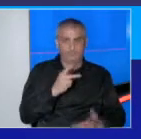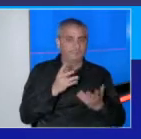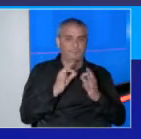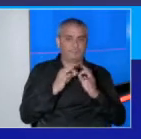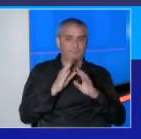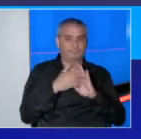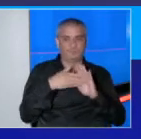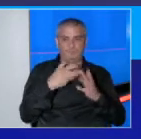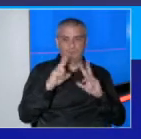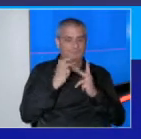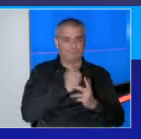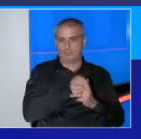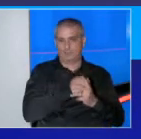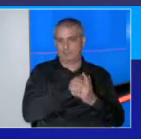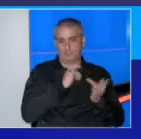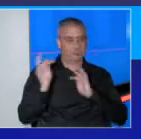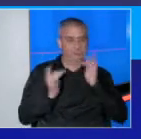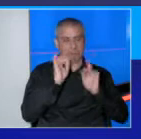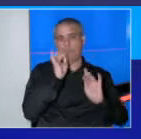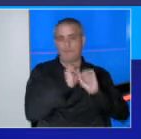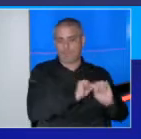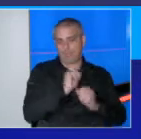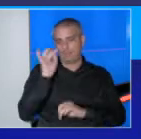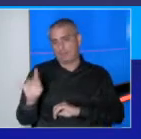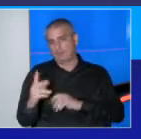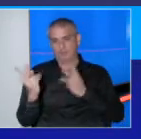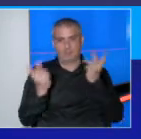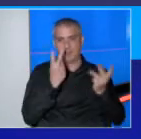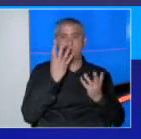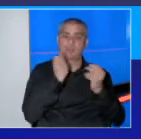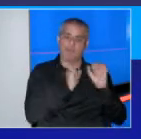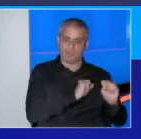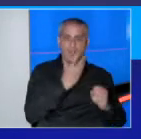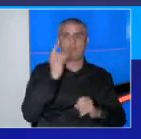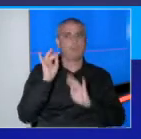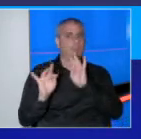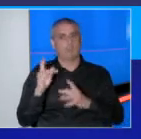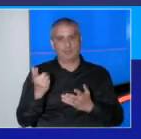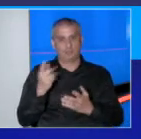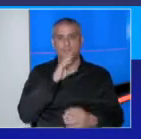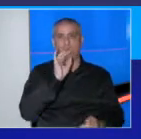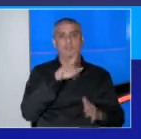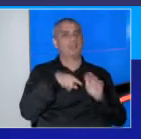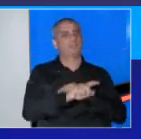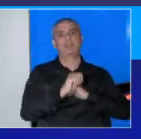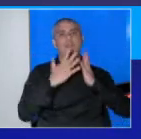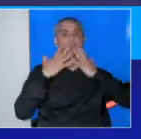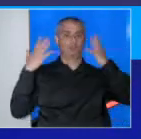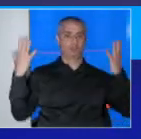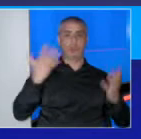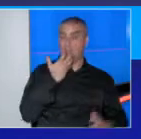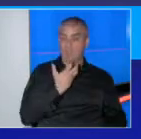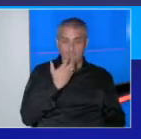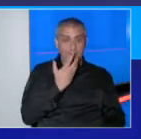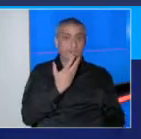כאילו בכלל בציבור דתי סוערות בעד ונגד, יש כמובן שיש הרבה בעד, יש המון נגד, אנשים שמתבטאים נגד הבגידה הגדולה ביותר,